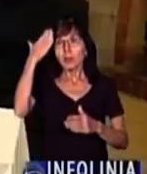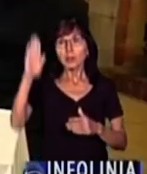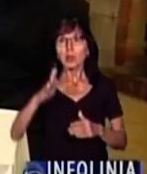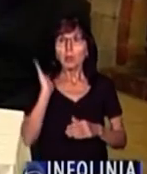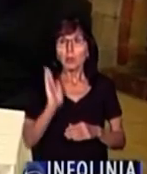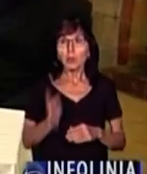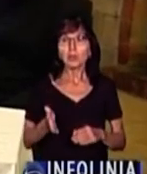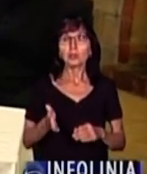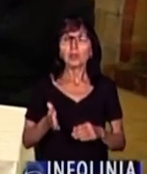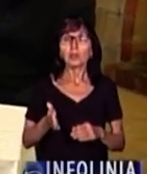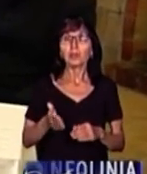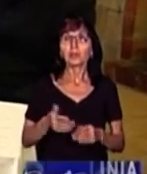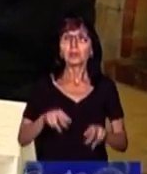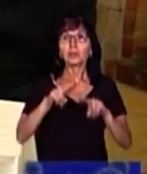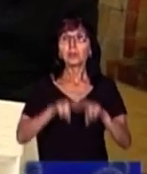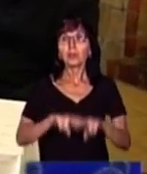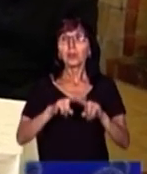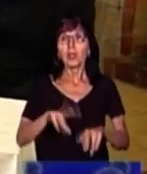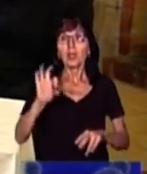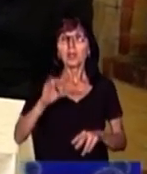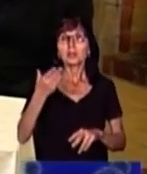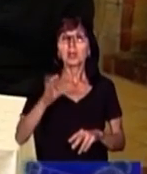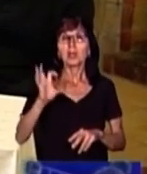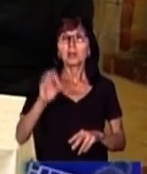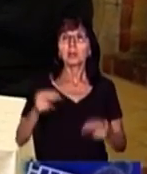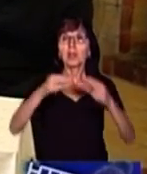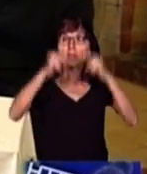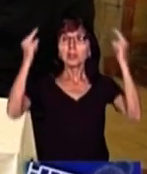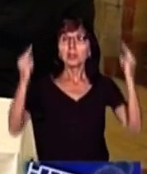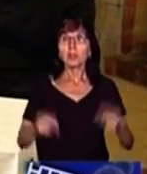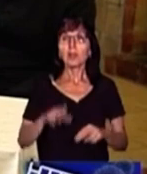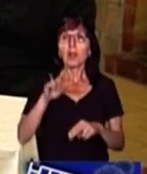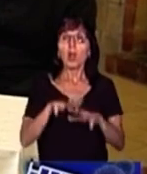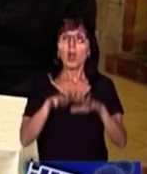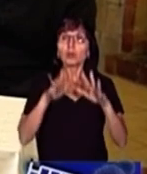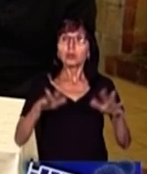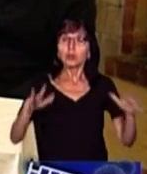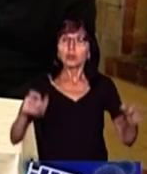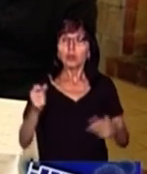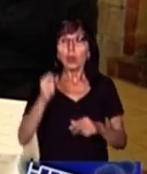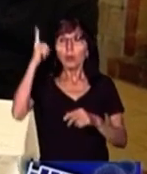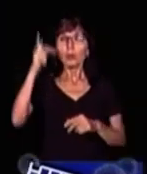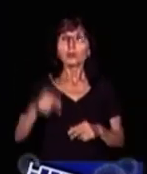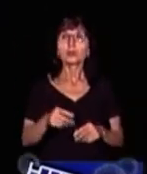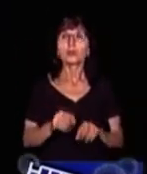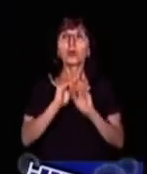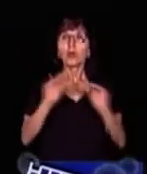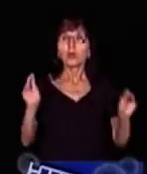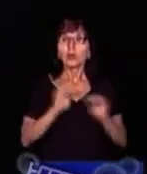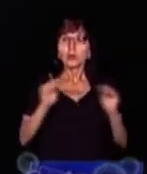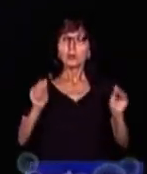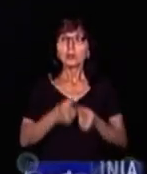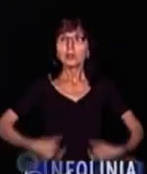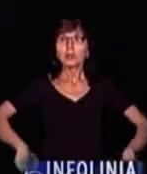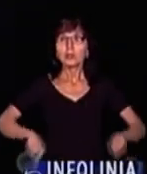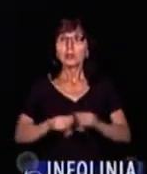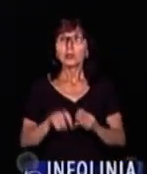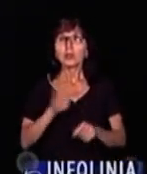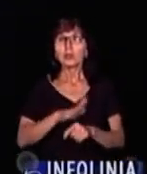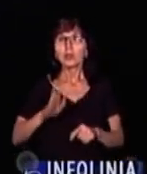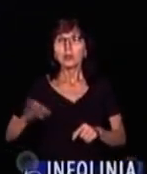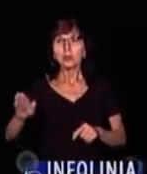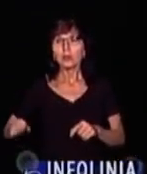działo. Fundacja SMS z nieba znana jest z nietuzinkowych inicjatyw, takich jak rekolekcje na Stadionie Narodowym, doposażenie szpitali